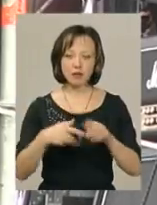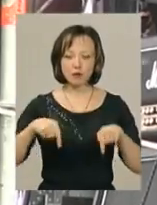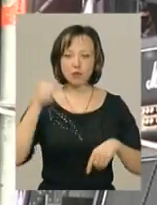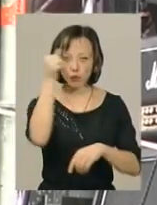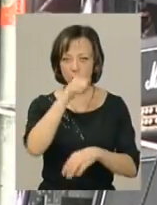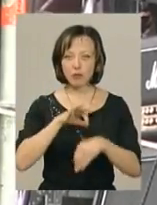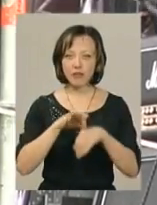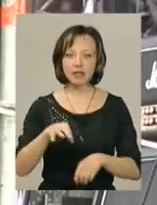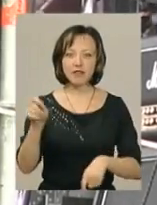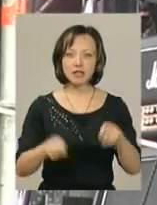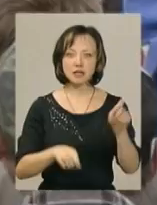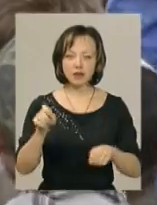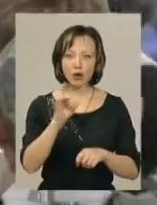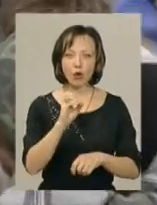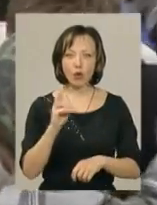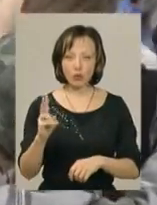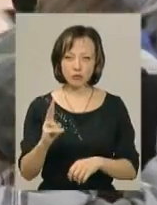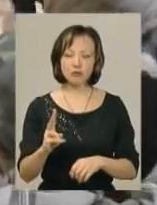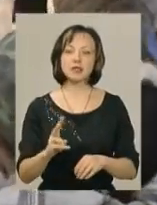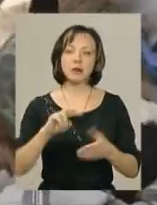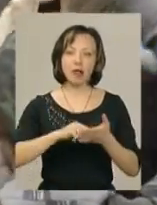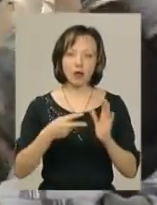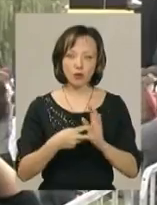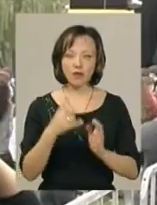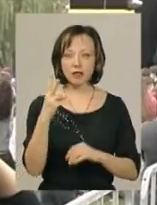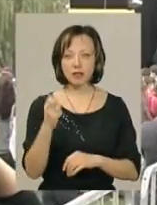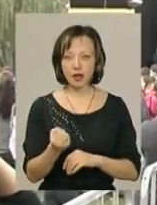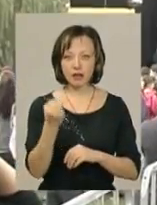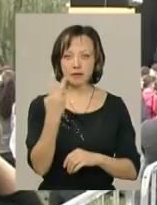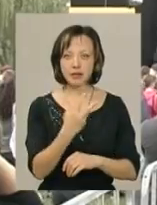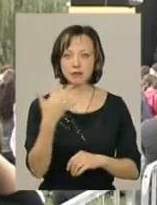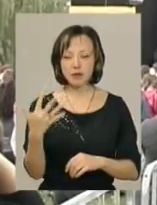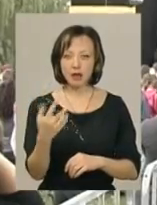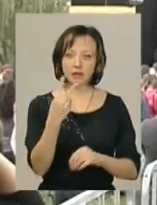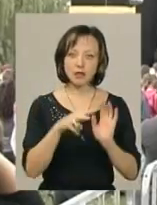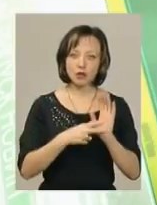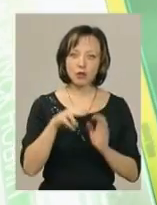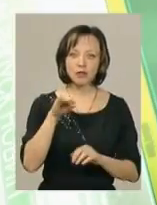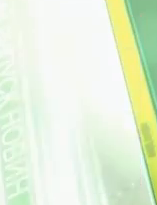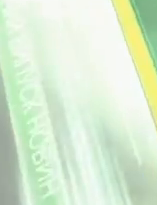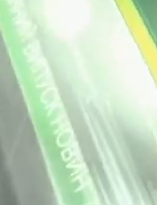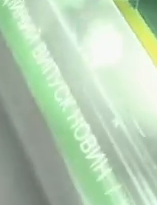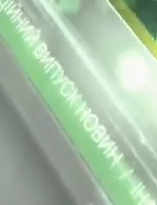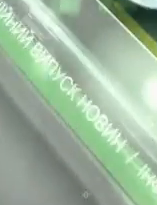цьому році проведення фестивалю «Рок энд Бух» у Хмельницькому запланували на 25-27 травня.